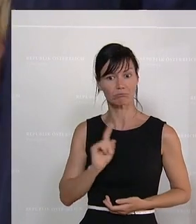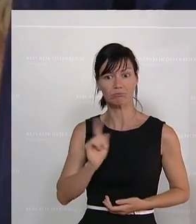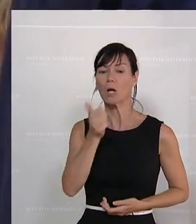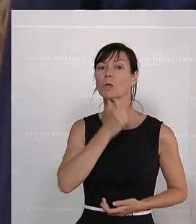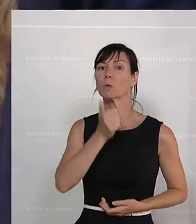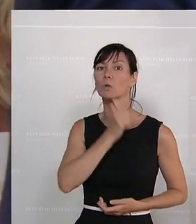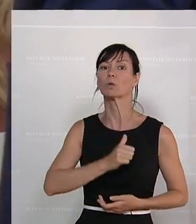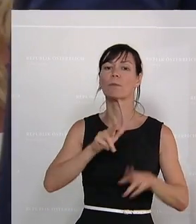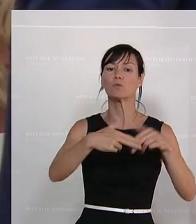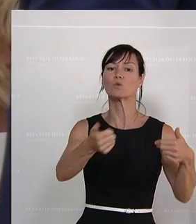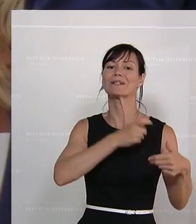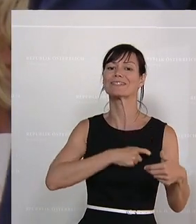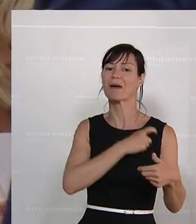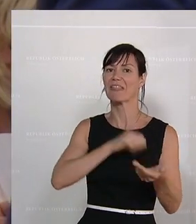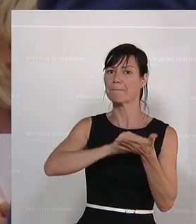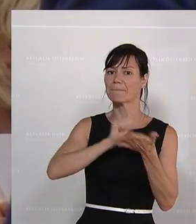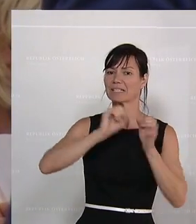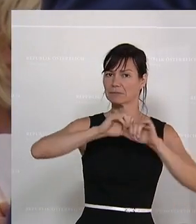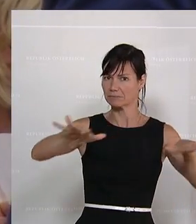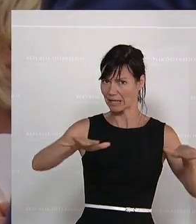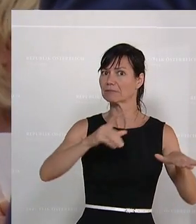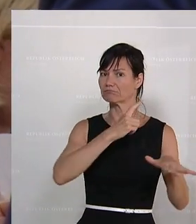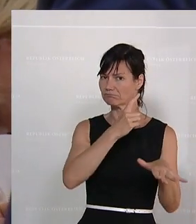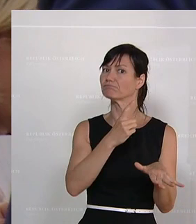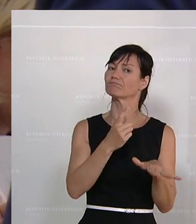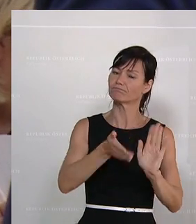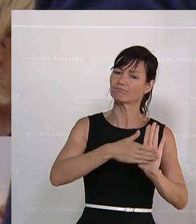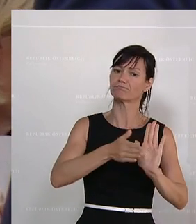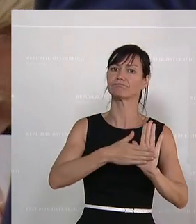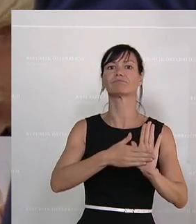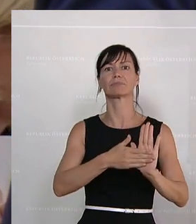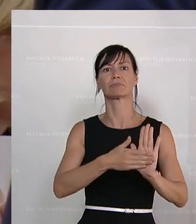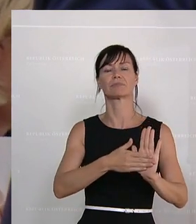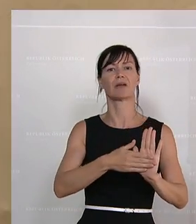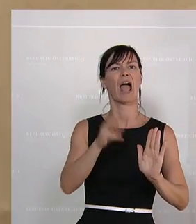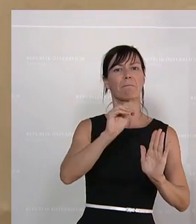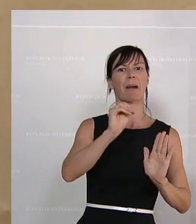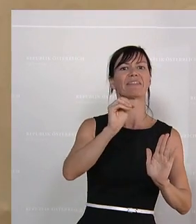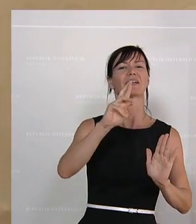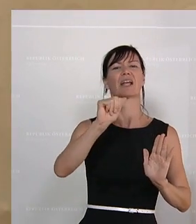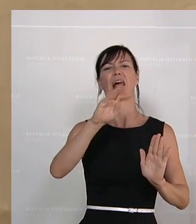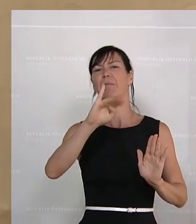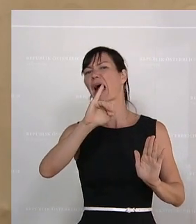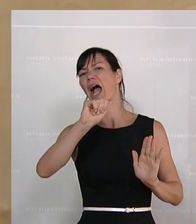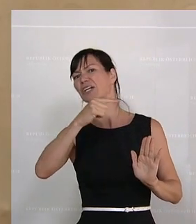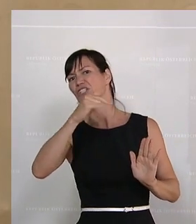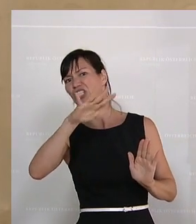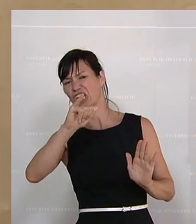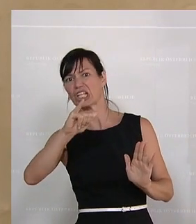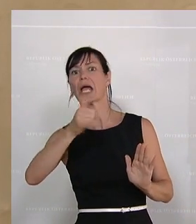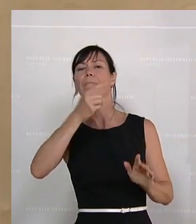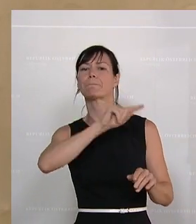endlich grüne bundespartei doppelpunkt martin radschawi wechselt in die bisherige wahlkampf